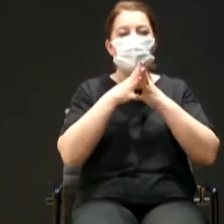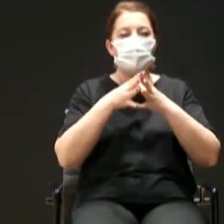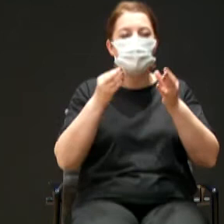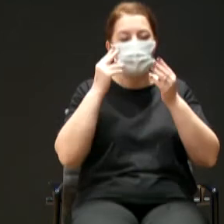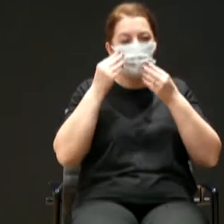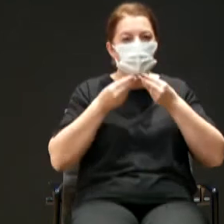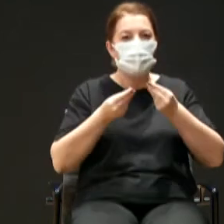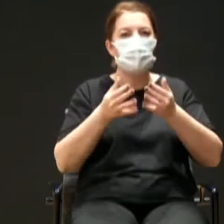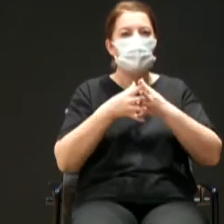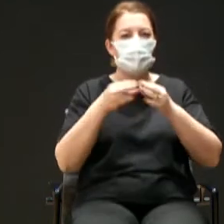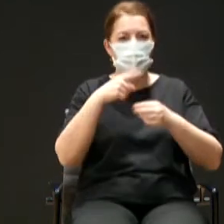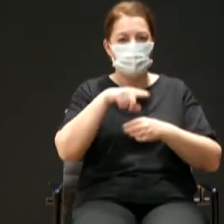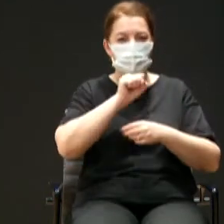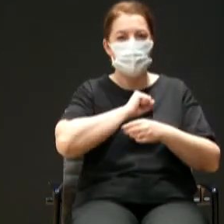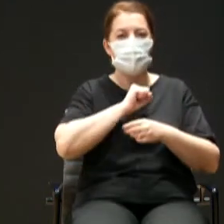Bu korku var.